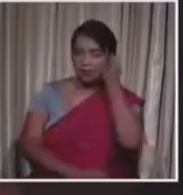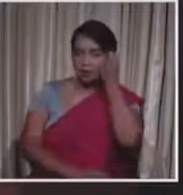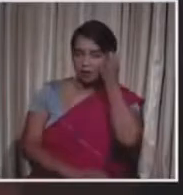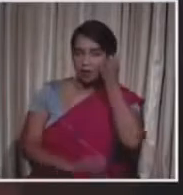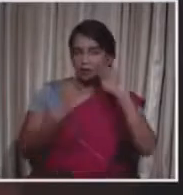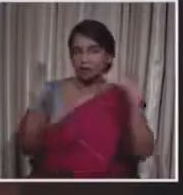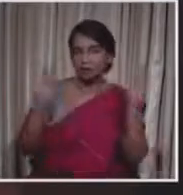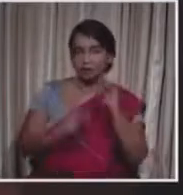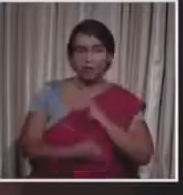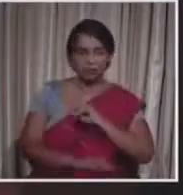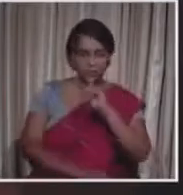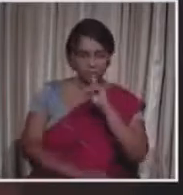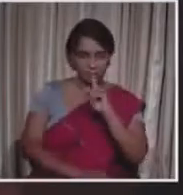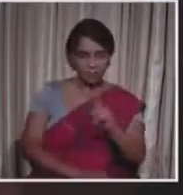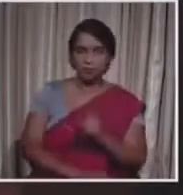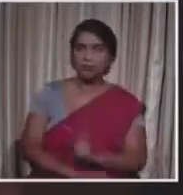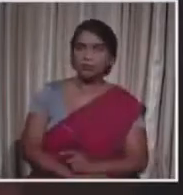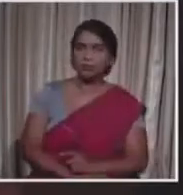ఎకతు కరన్న